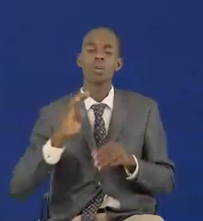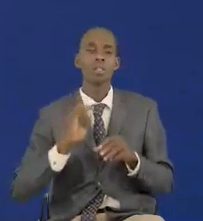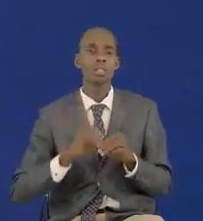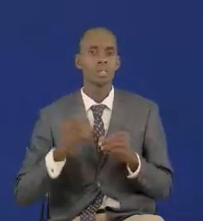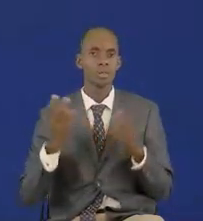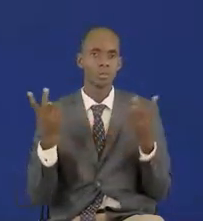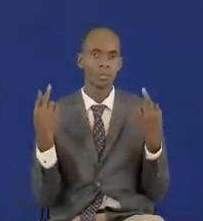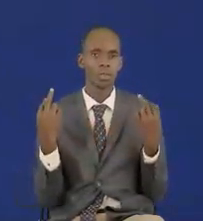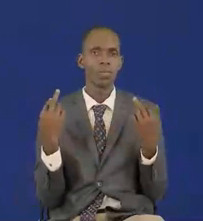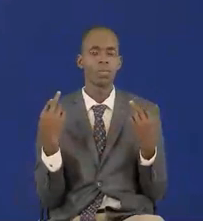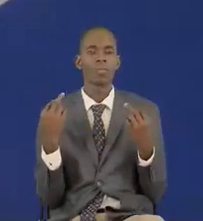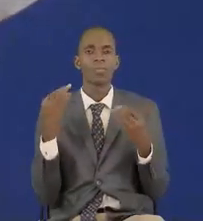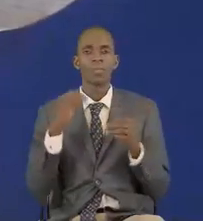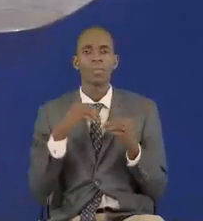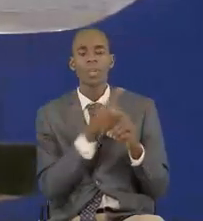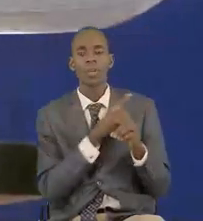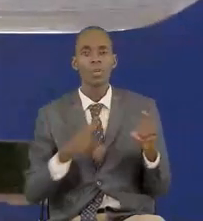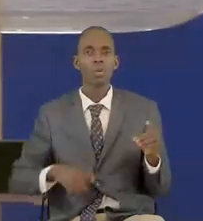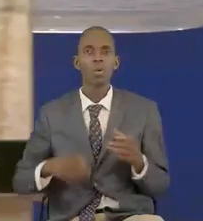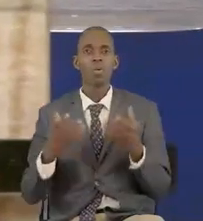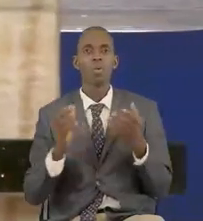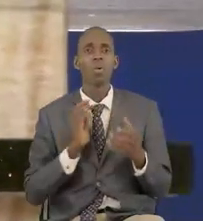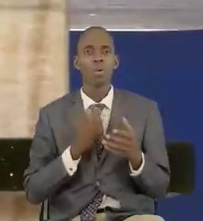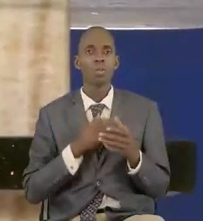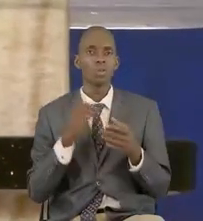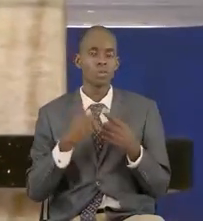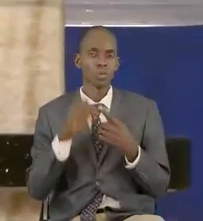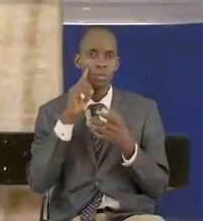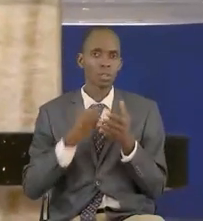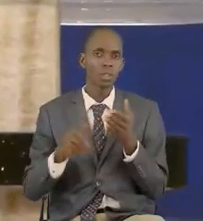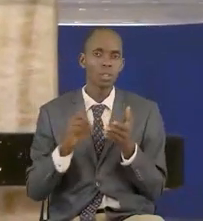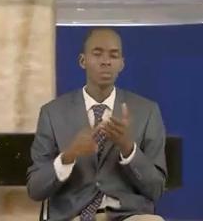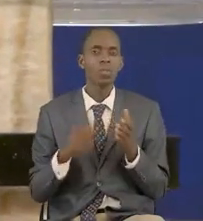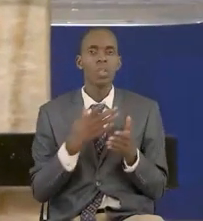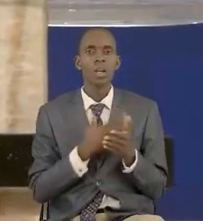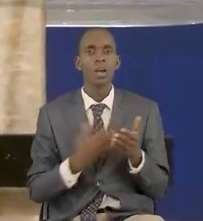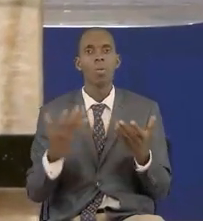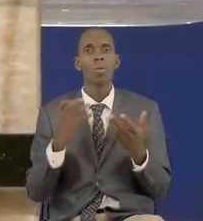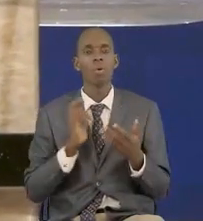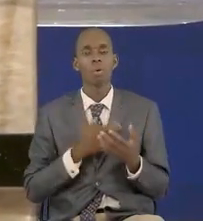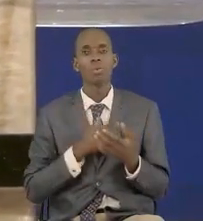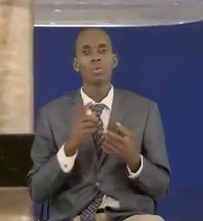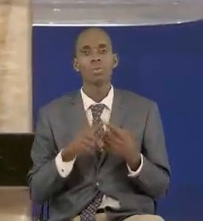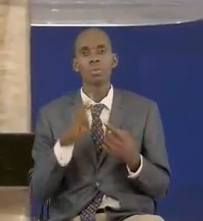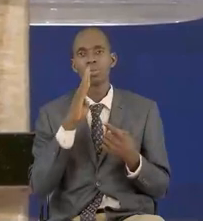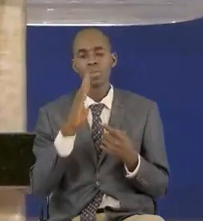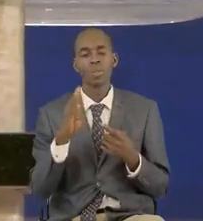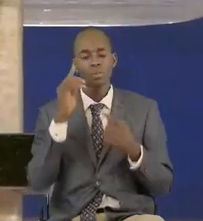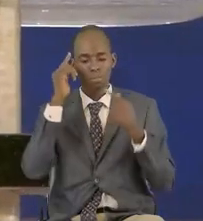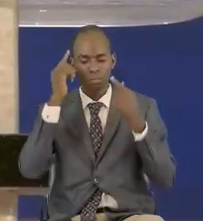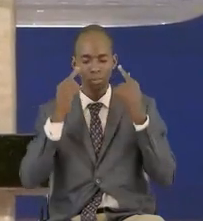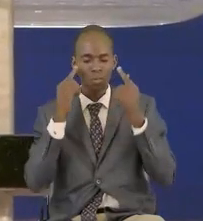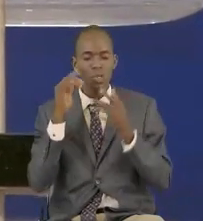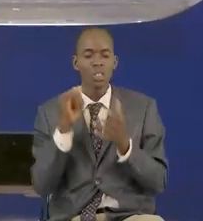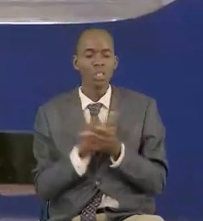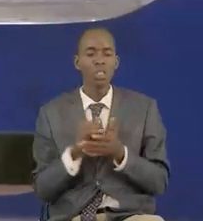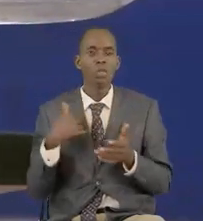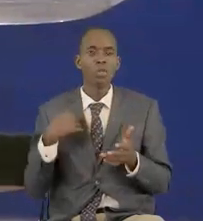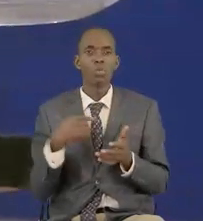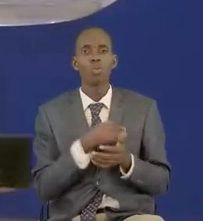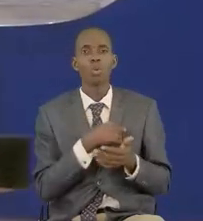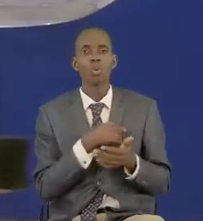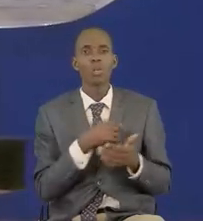vain et le Seigneur veut que nous examinions que nous nous préoccupions du fait que nous